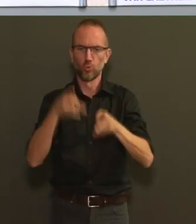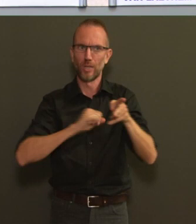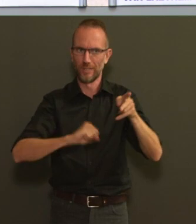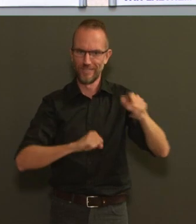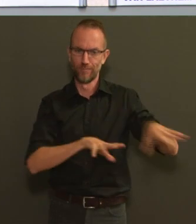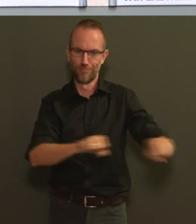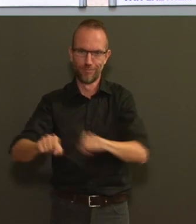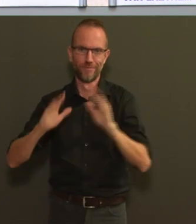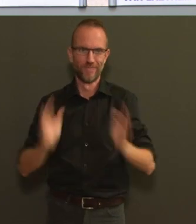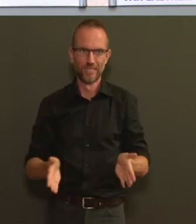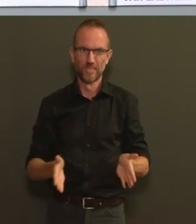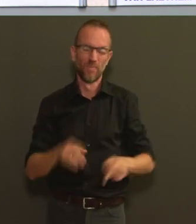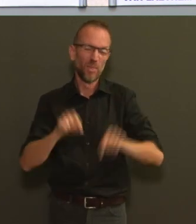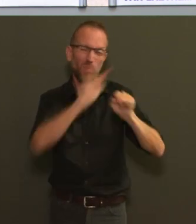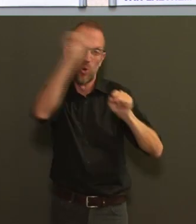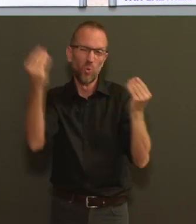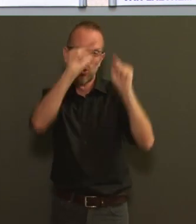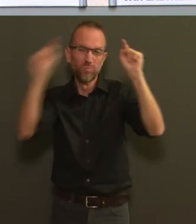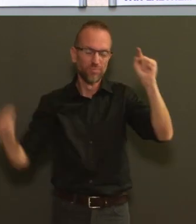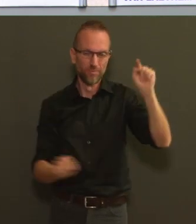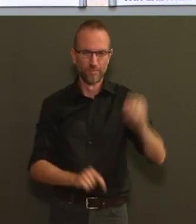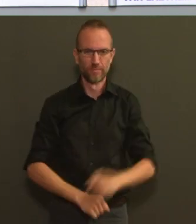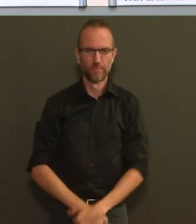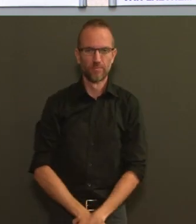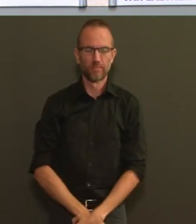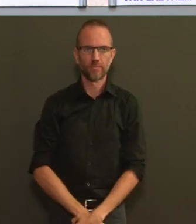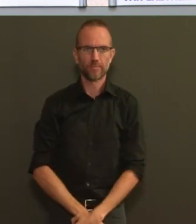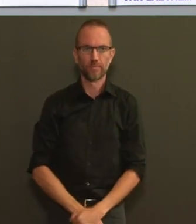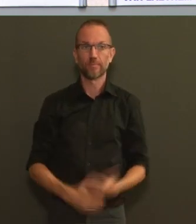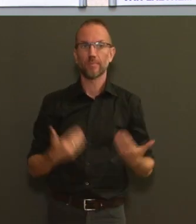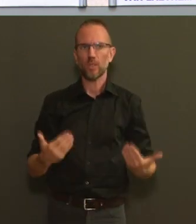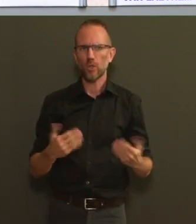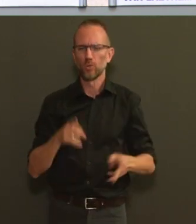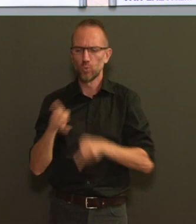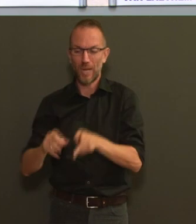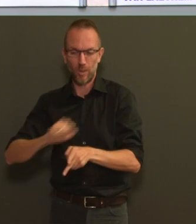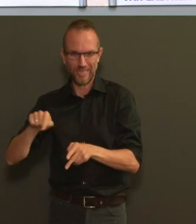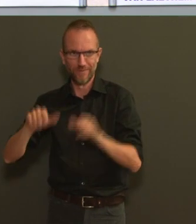Le doublement en soins intensifs est actuellement tous les 18 jours.